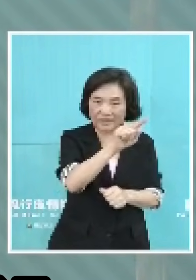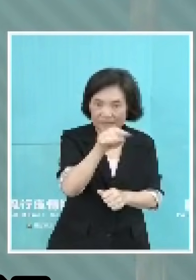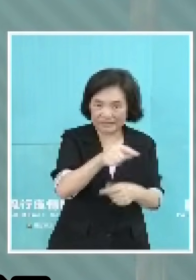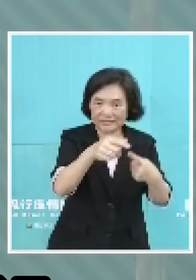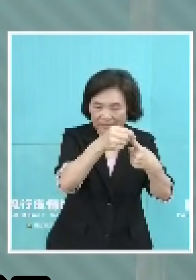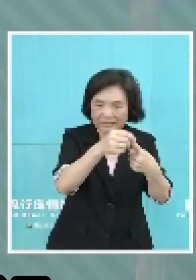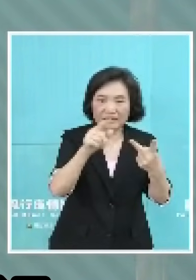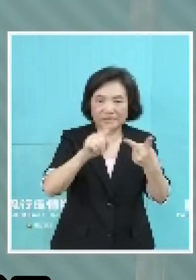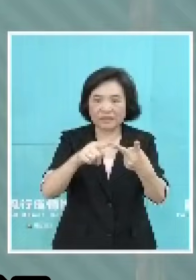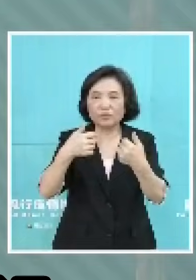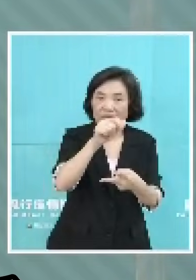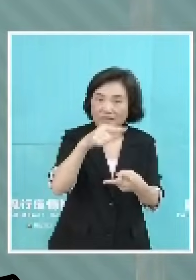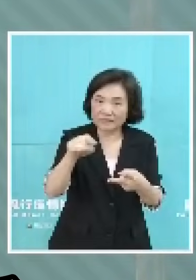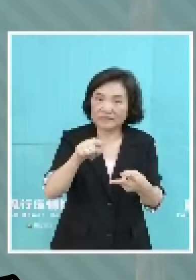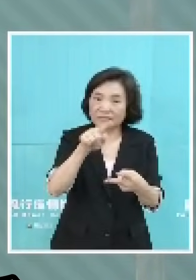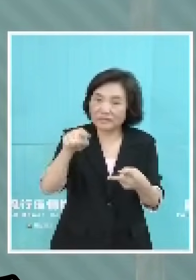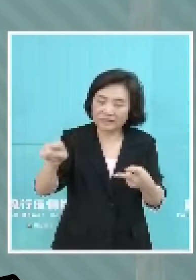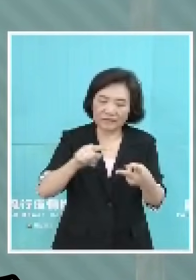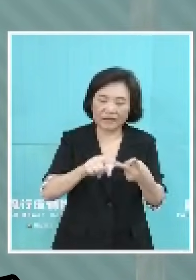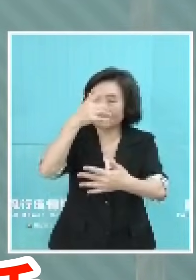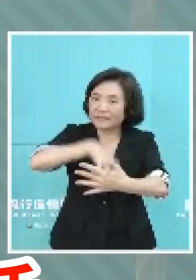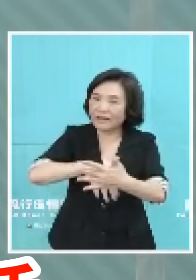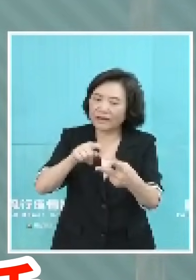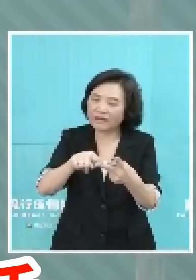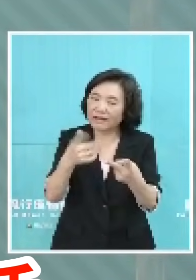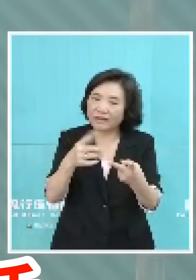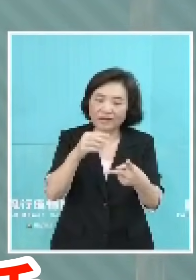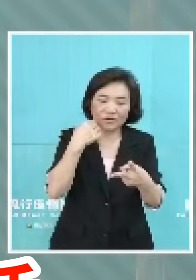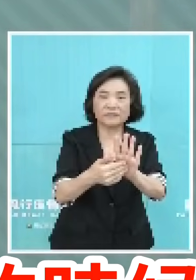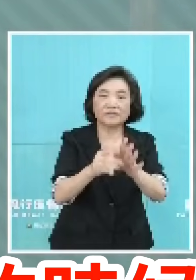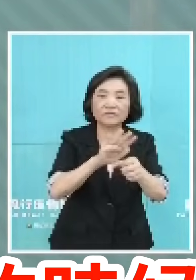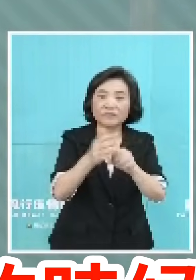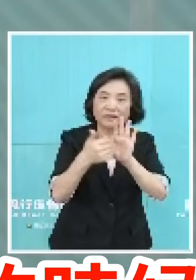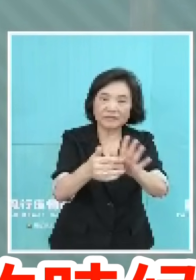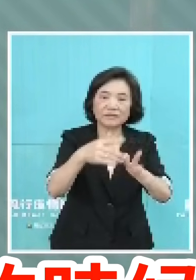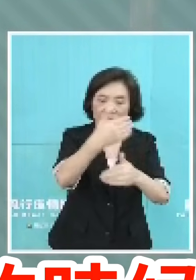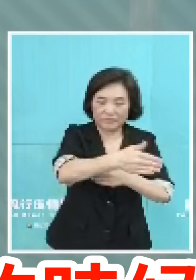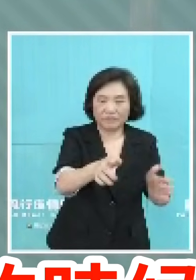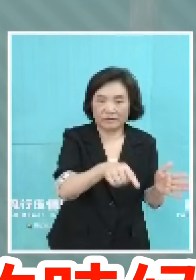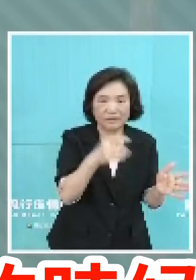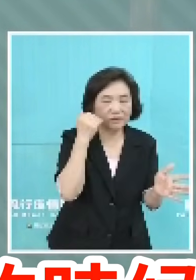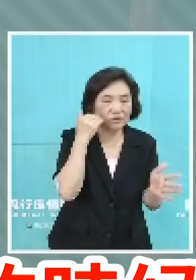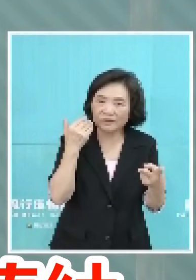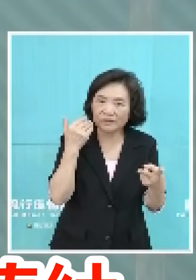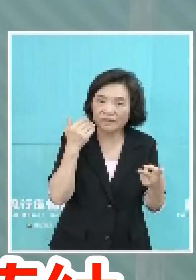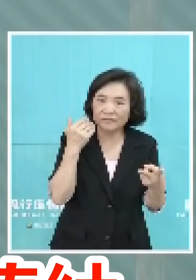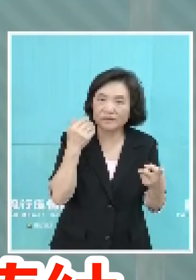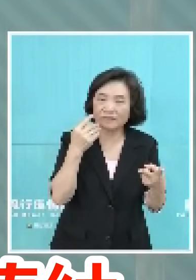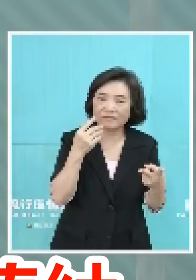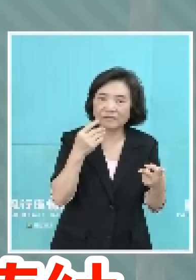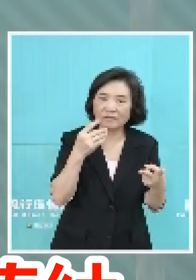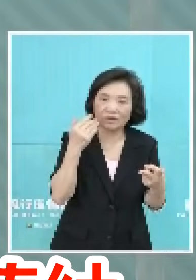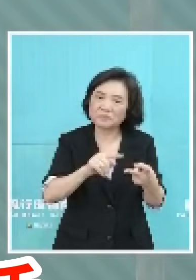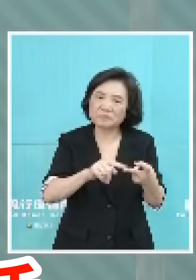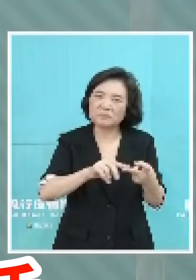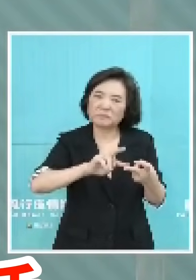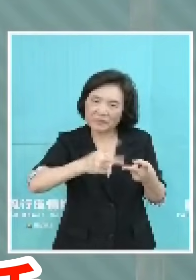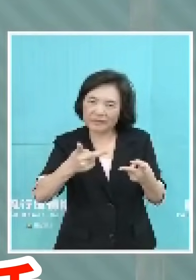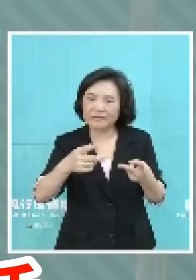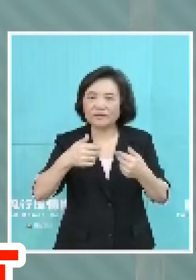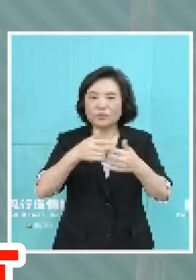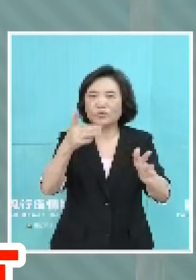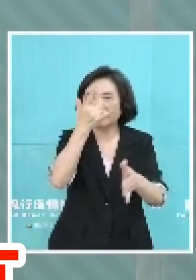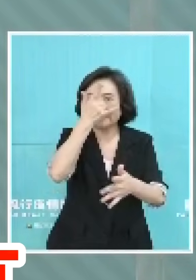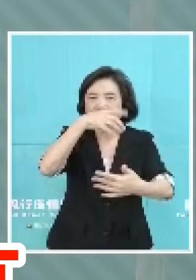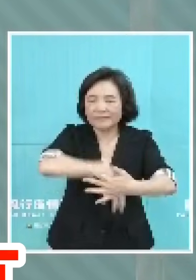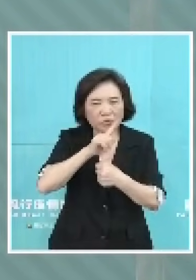BNT， 倒过来倒是没有看过。如果按照论文的话，第一剂打 AZ 的话，当他第二剂要打 AZ 的时候，这次是可以打莫德纳。他们说这样的